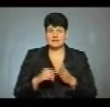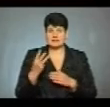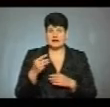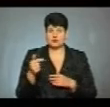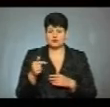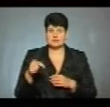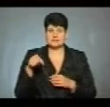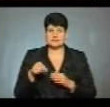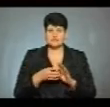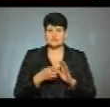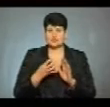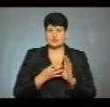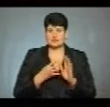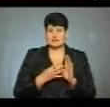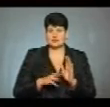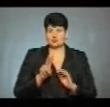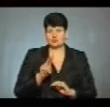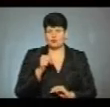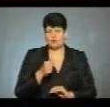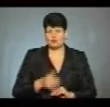із 1992 року.